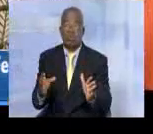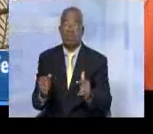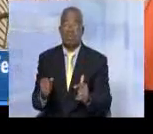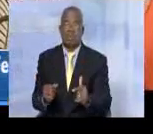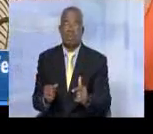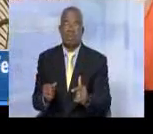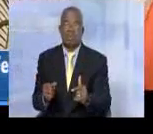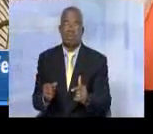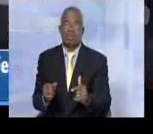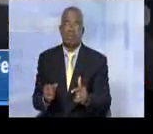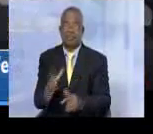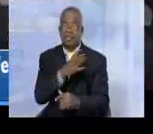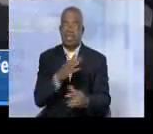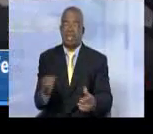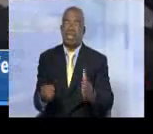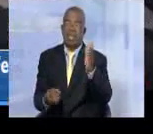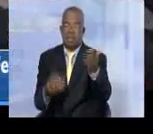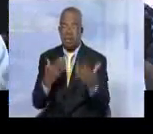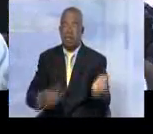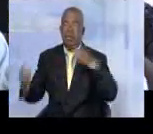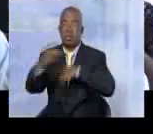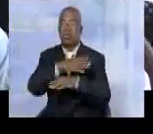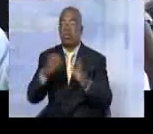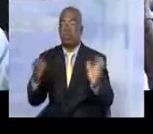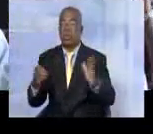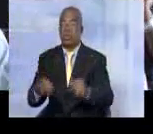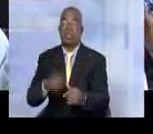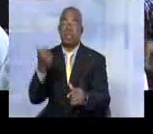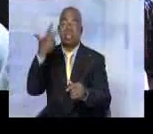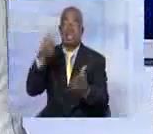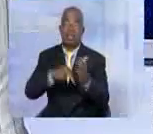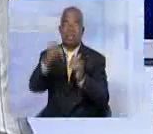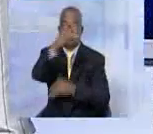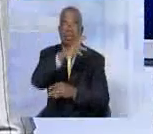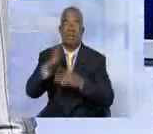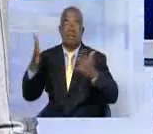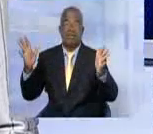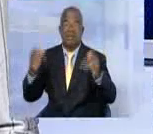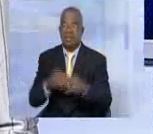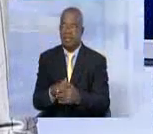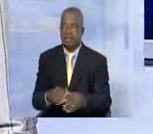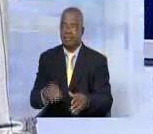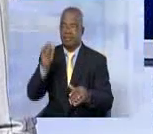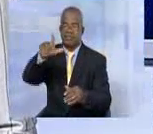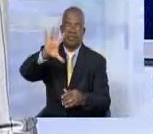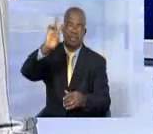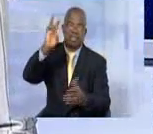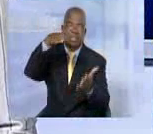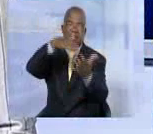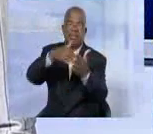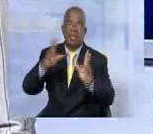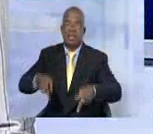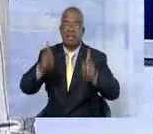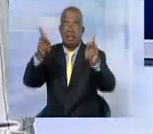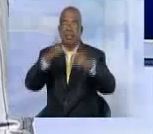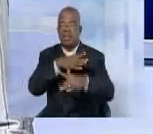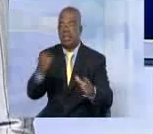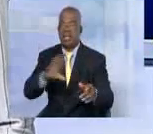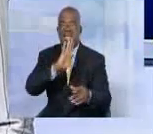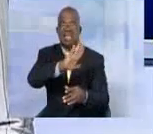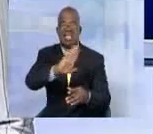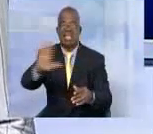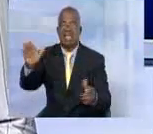international sur les litiges fonciers qui prend fin ce 13 novembre. 27 000 personnes, dont 13 000 enfants, ont